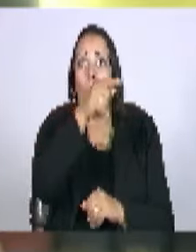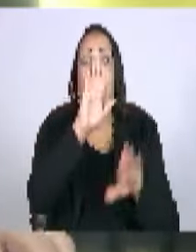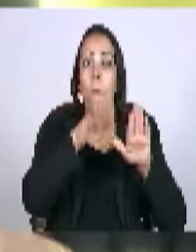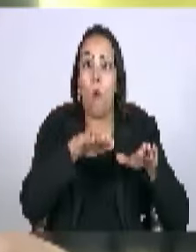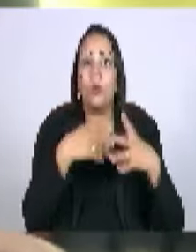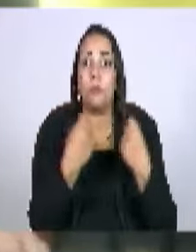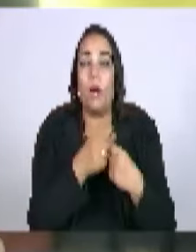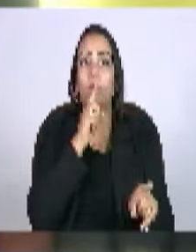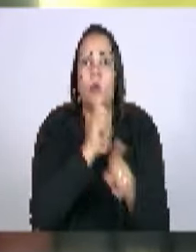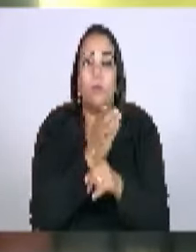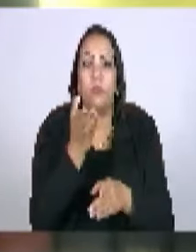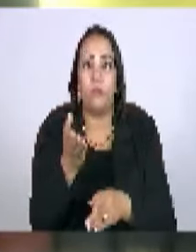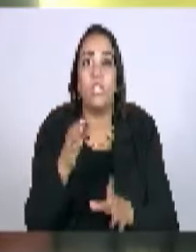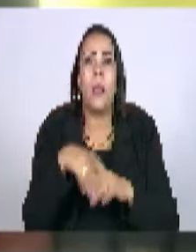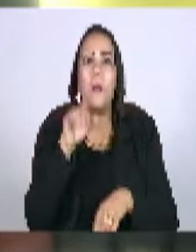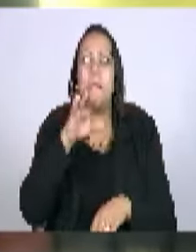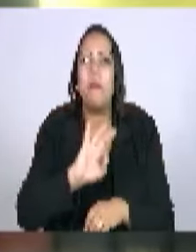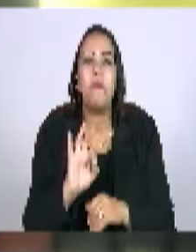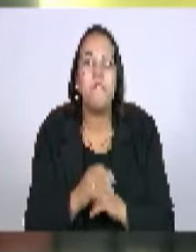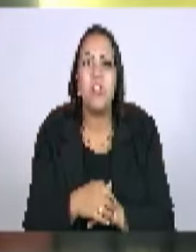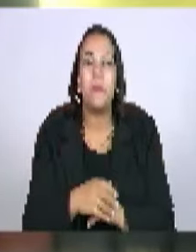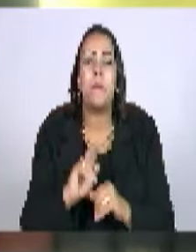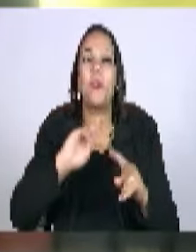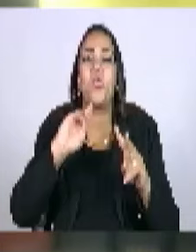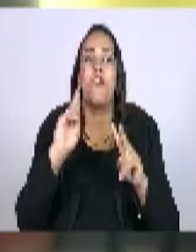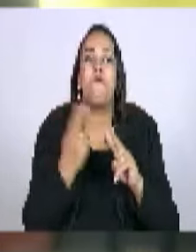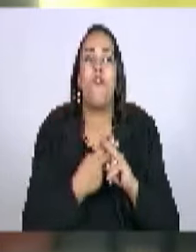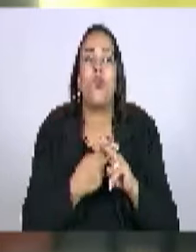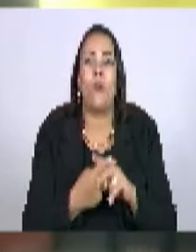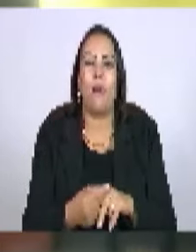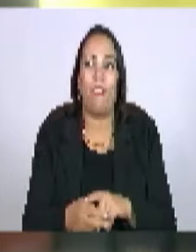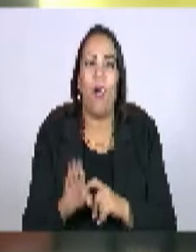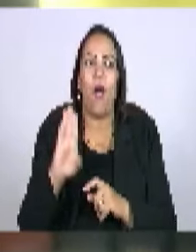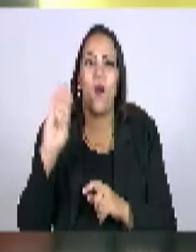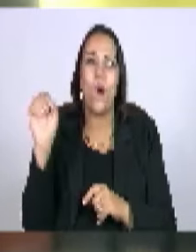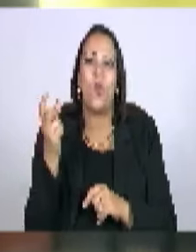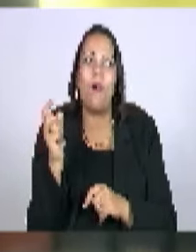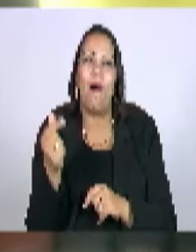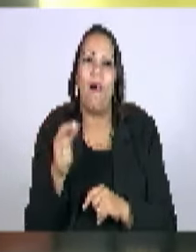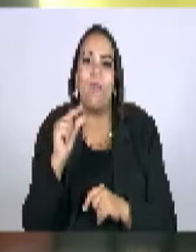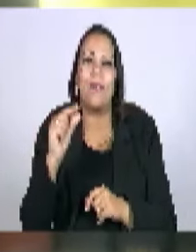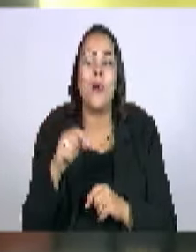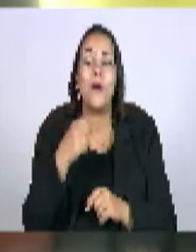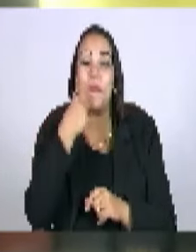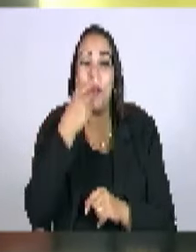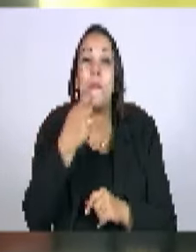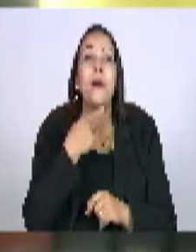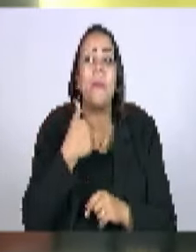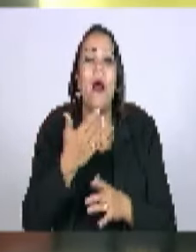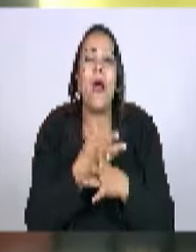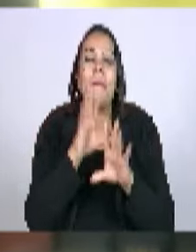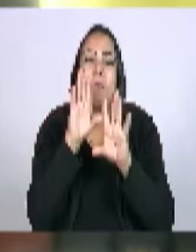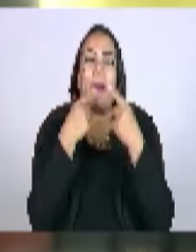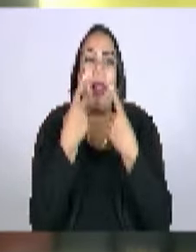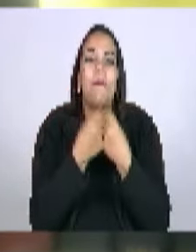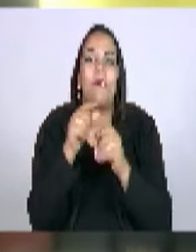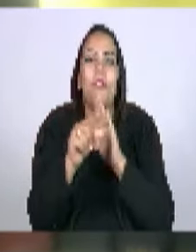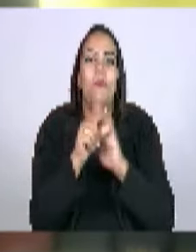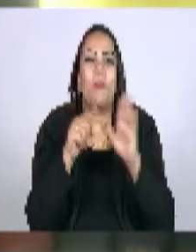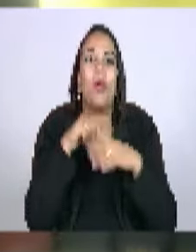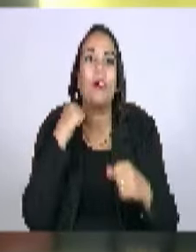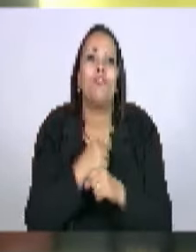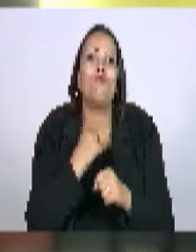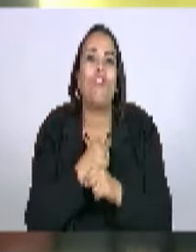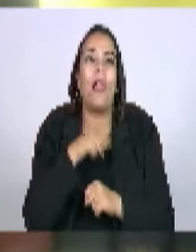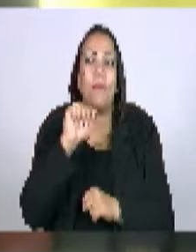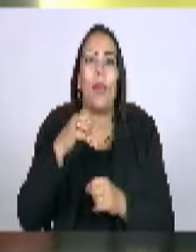في الملتقى ده والملتقى ده كان لطيف جدا وعشان كده انا حابب ان انا احكي معاكم شويه في موضوع العمل